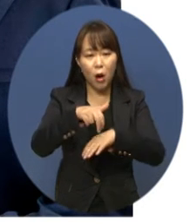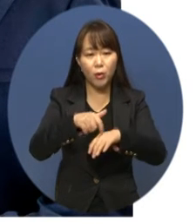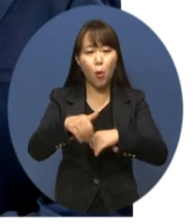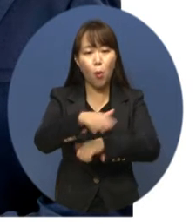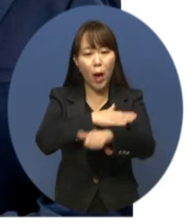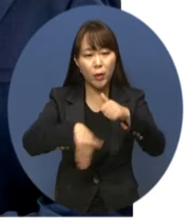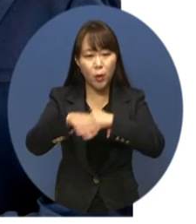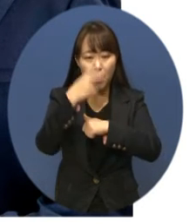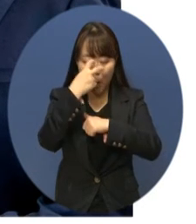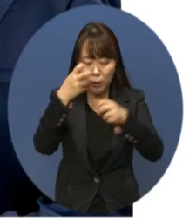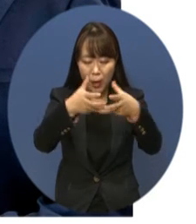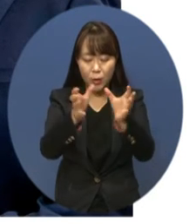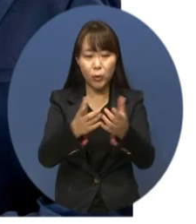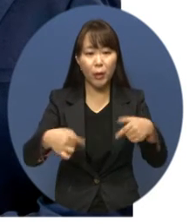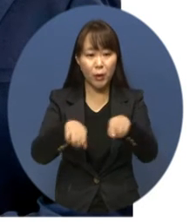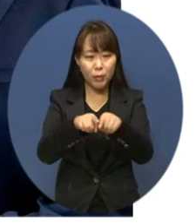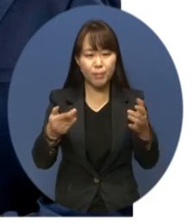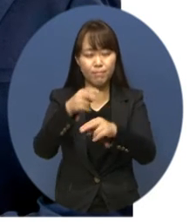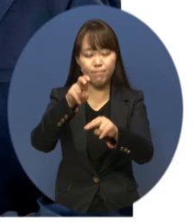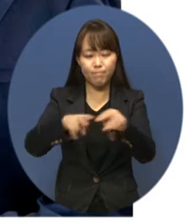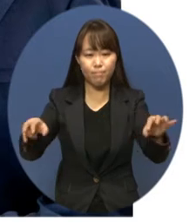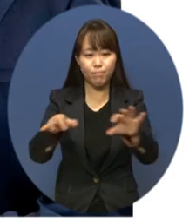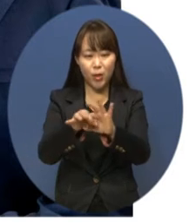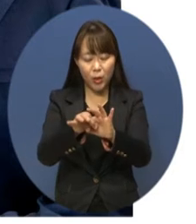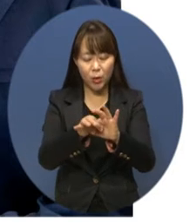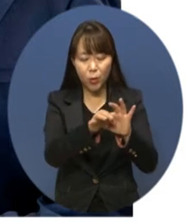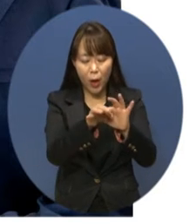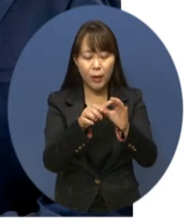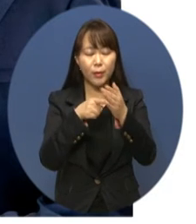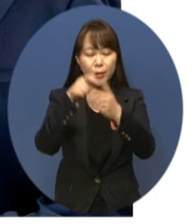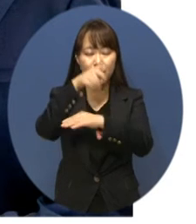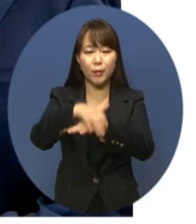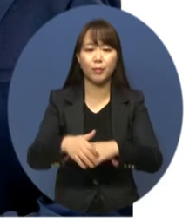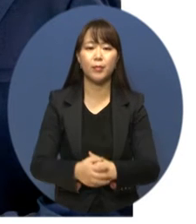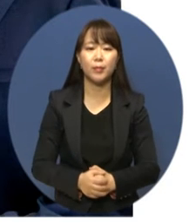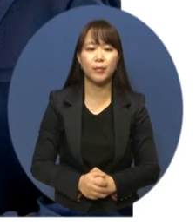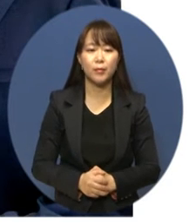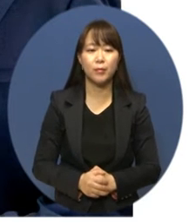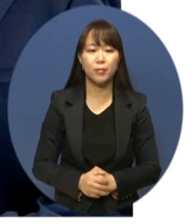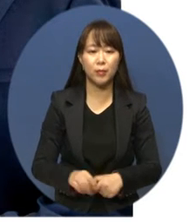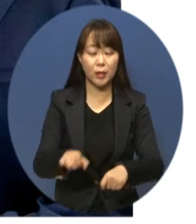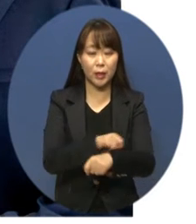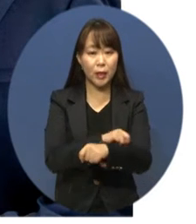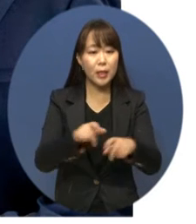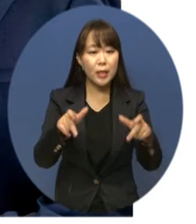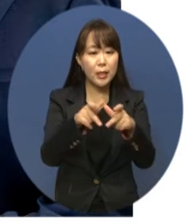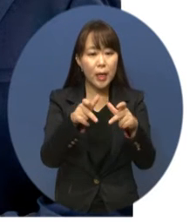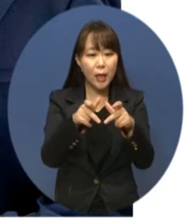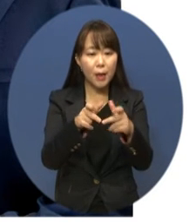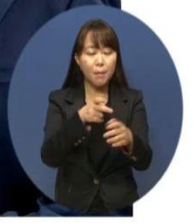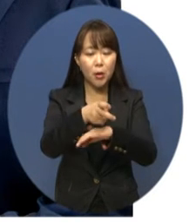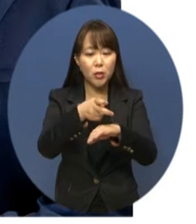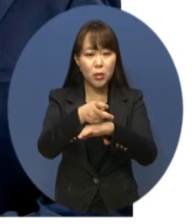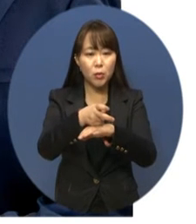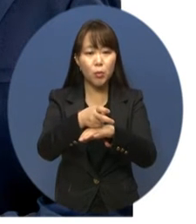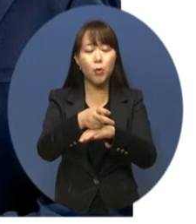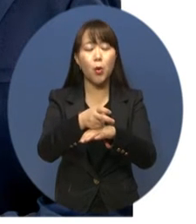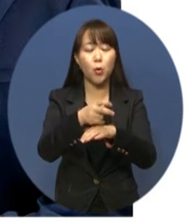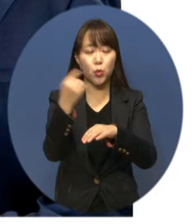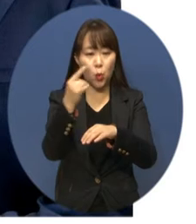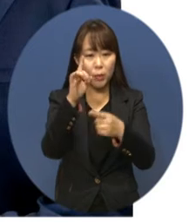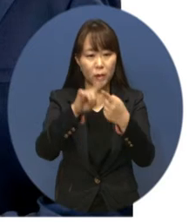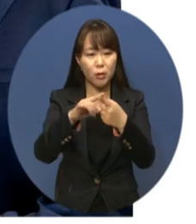함께 운영하며 일자리 연계 에도 나설 전망입니다 특히 장애인 버스 요금 무료 와 를